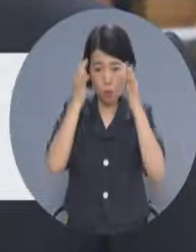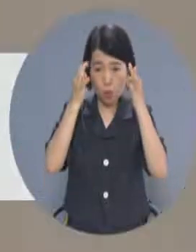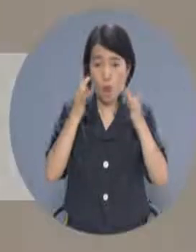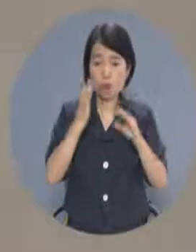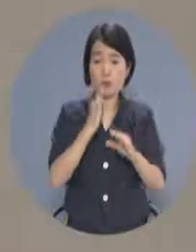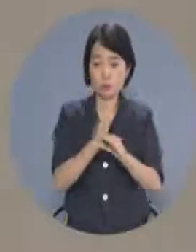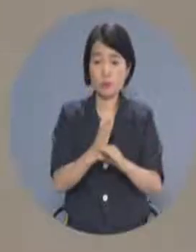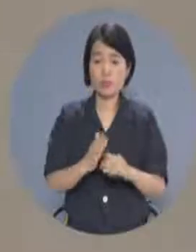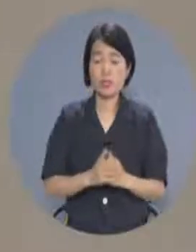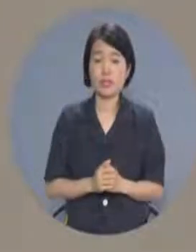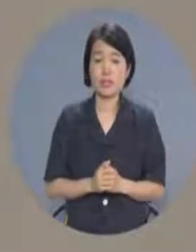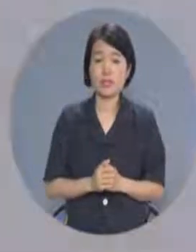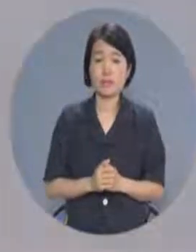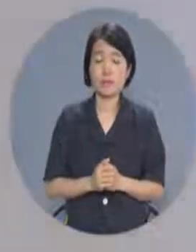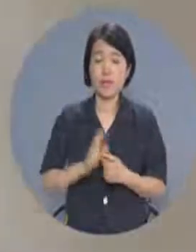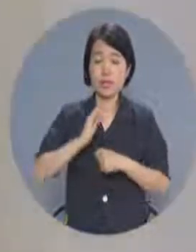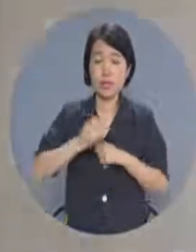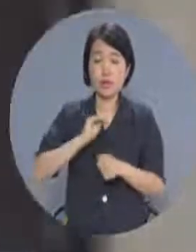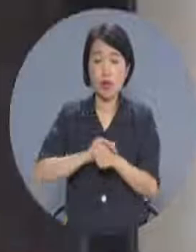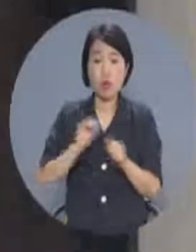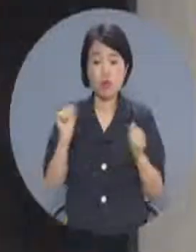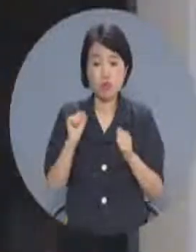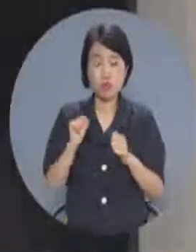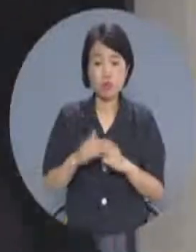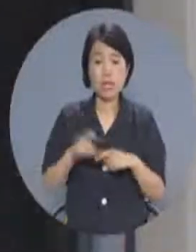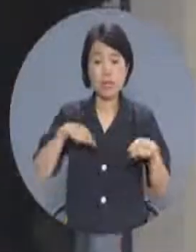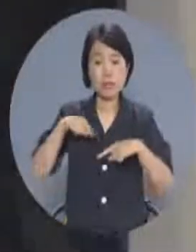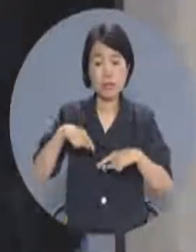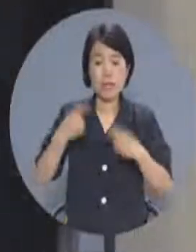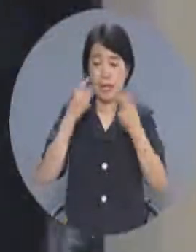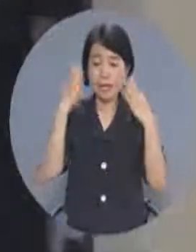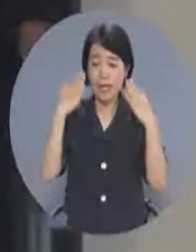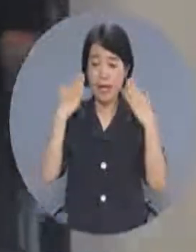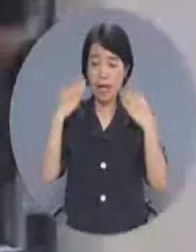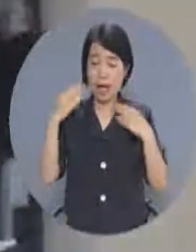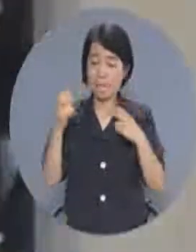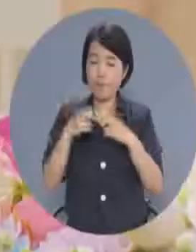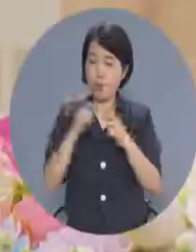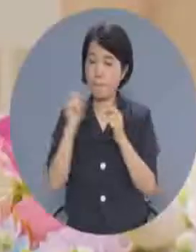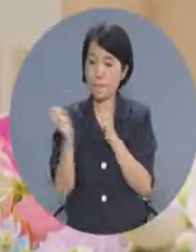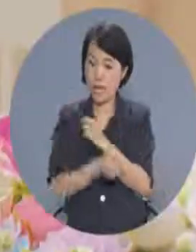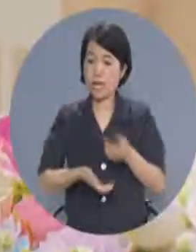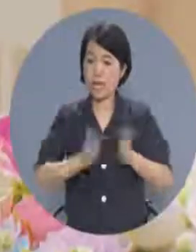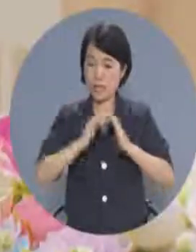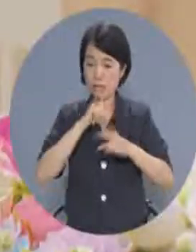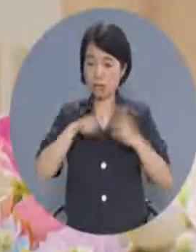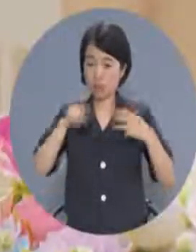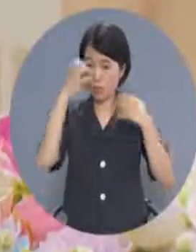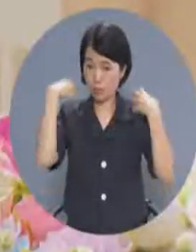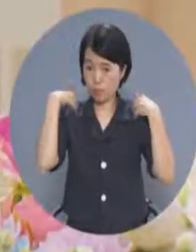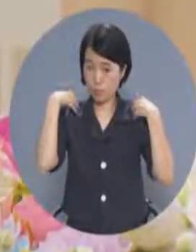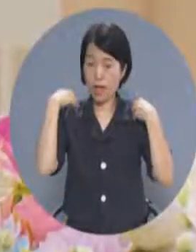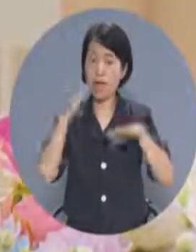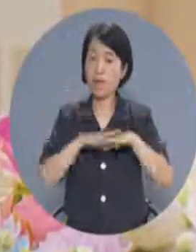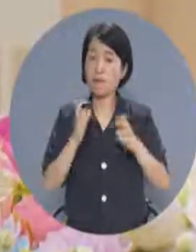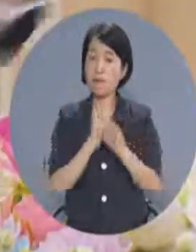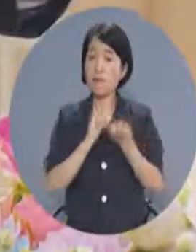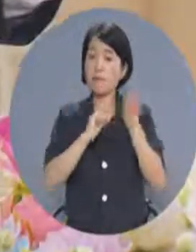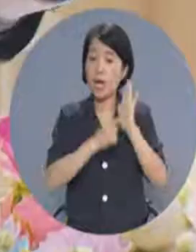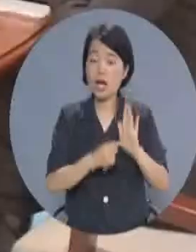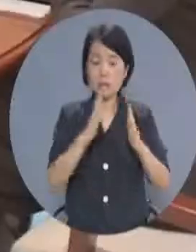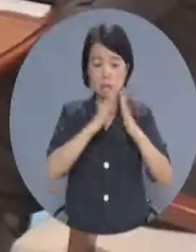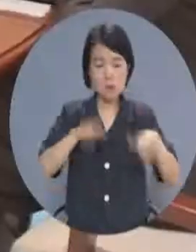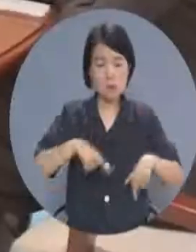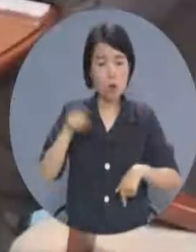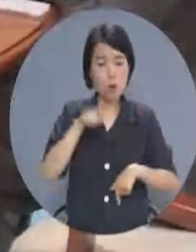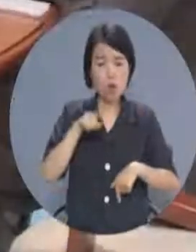올립니다. 대구 경북에는 정책과제로 대학병원 분원이라도 제시했던 윤석열 정부가 전남에는